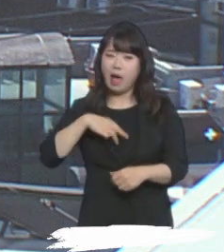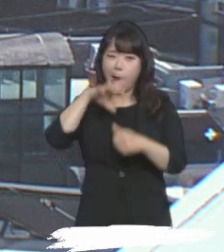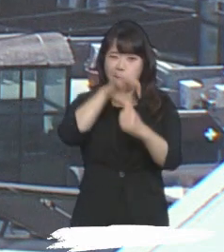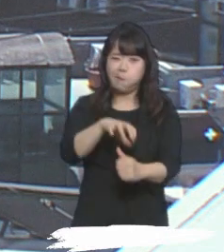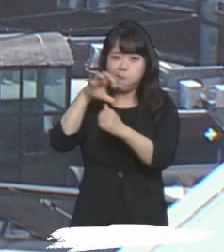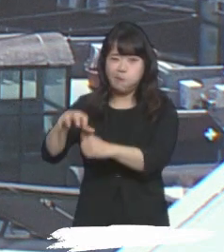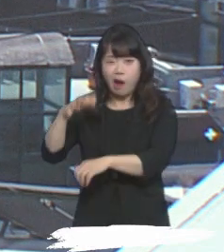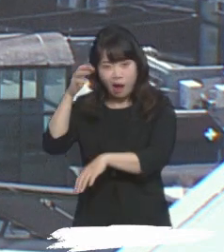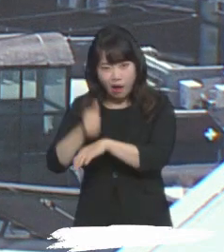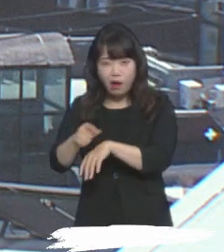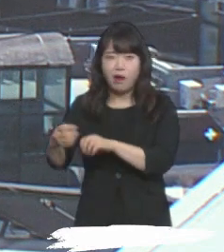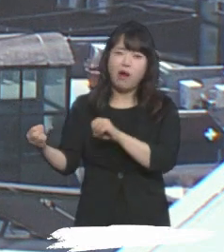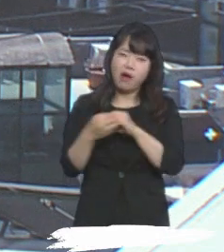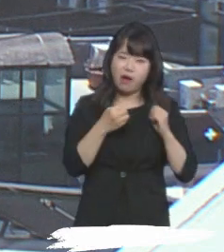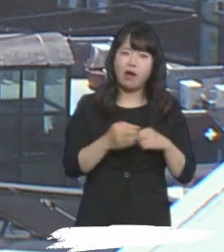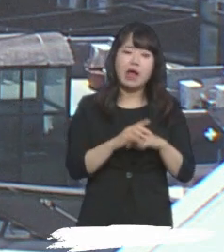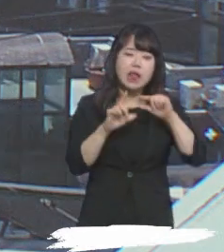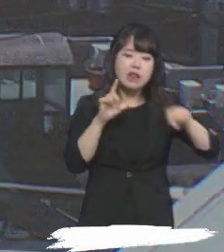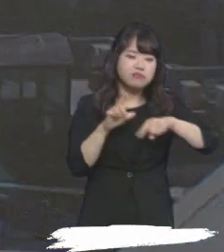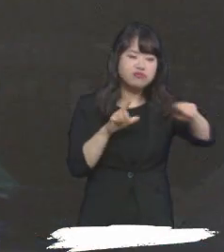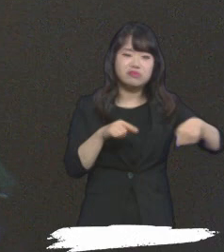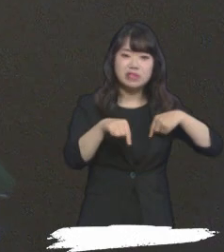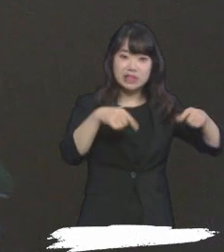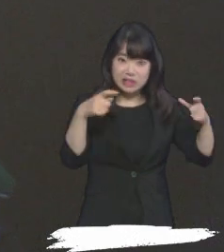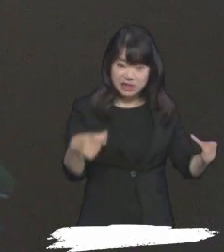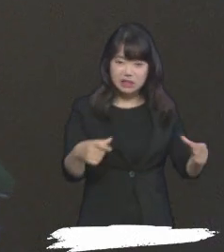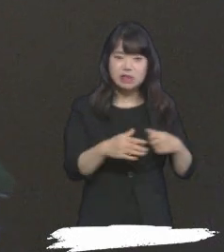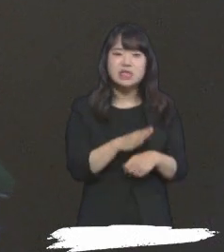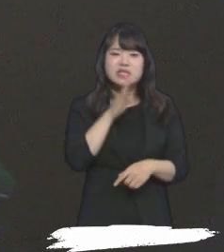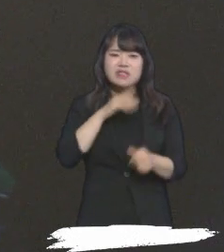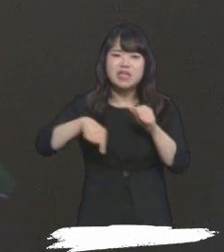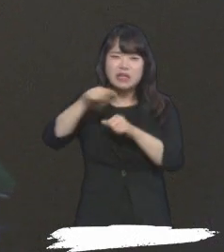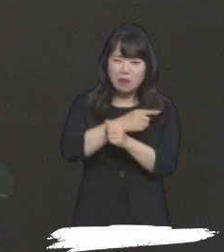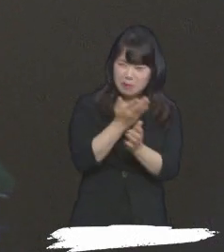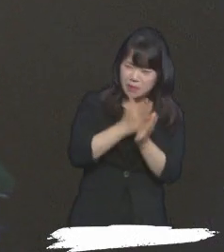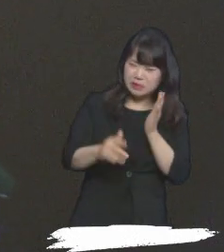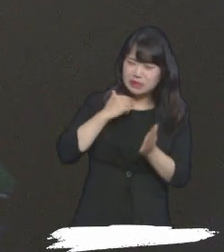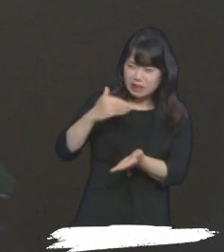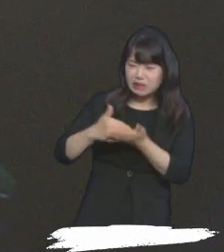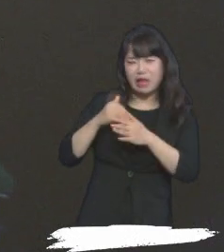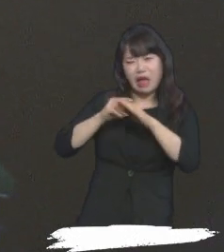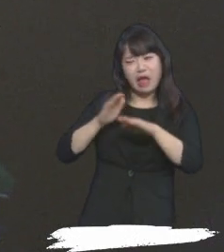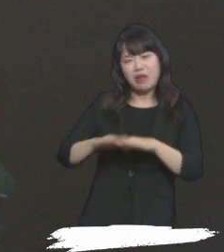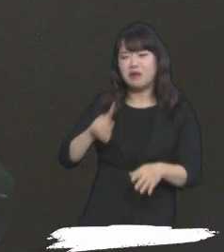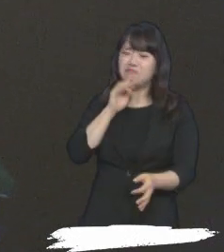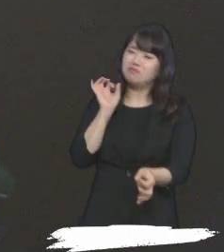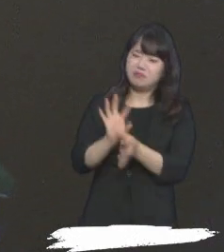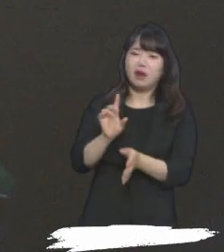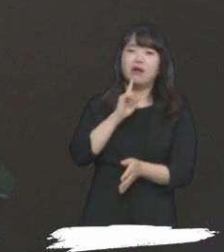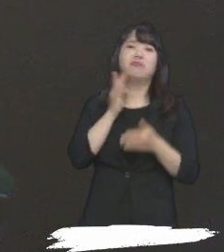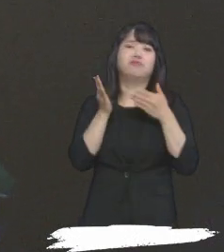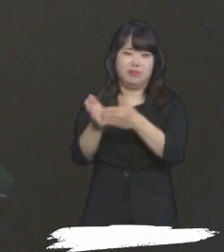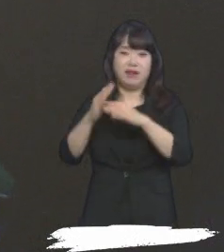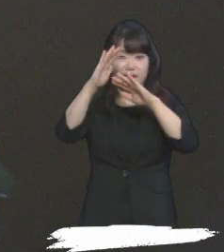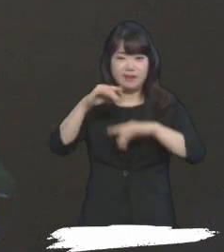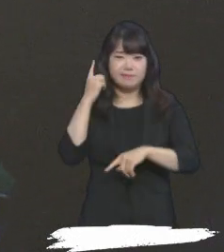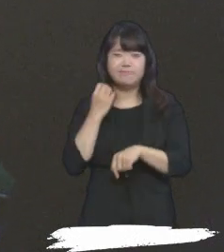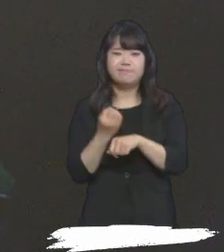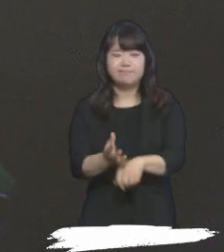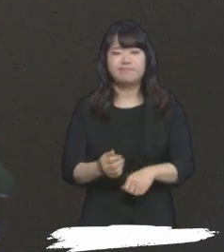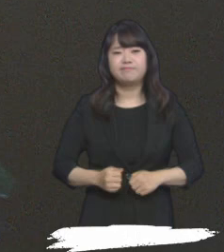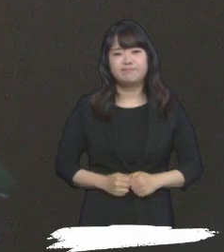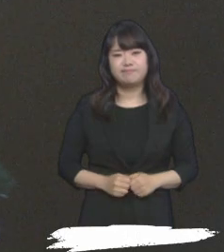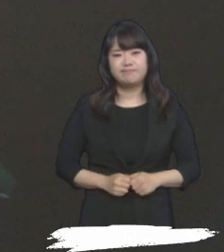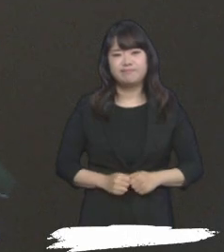개발 제한이 발목을 잡고 있는 일부 자치구들은 현실과 동떨어진 조치라는 비판의 목소리가 나옵니다. 이 내용은 강혜진